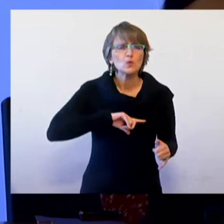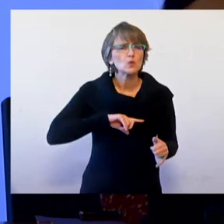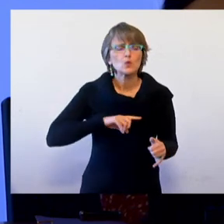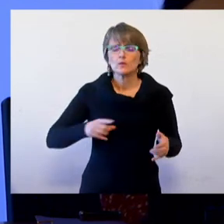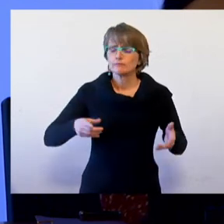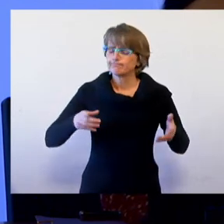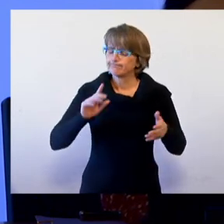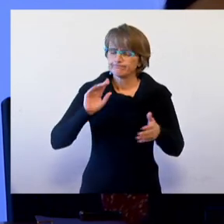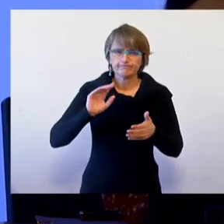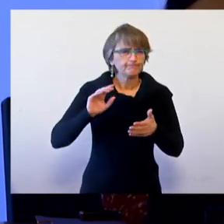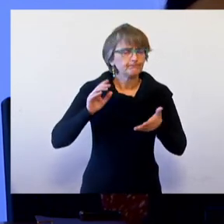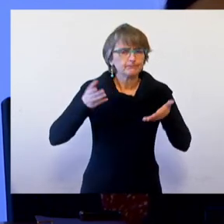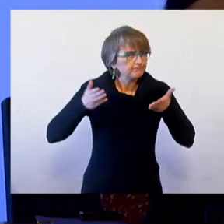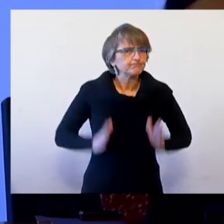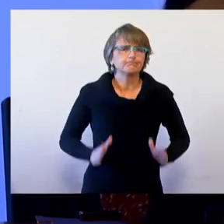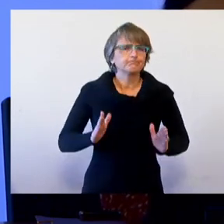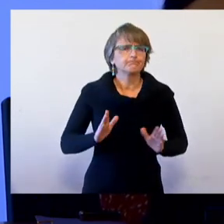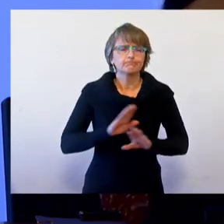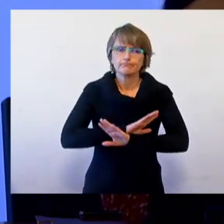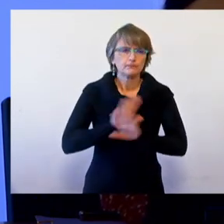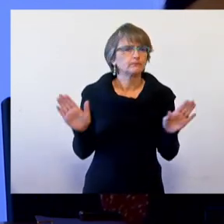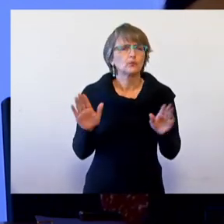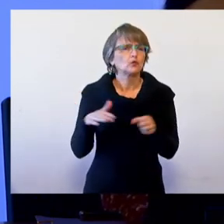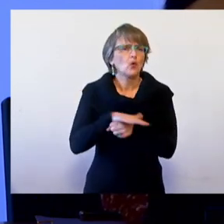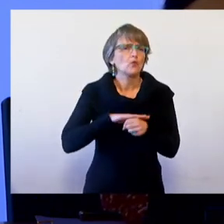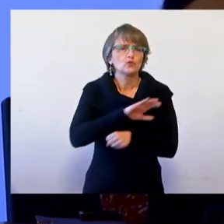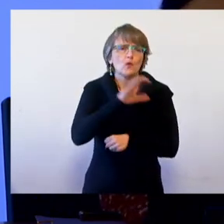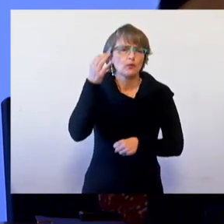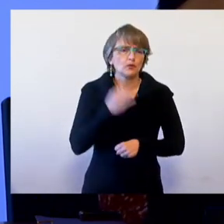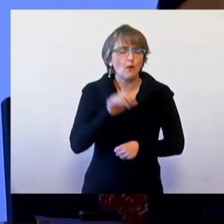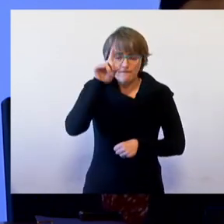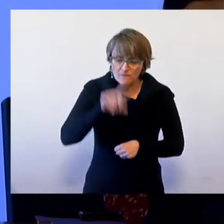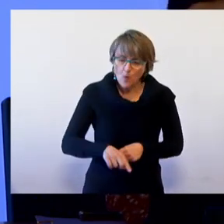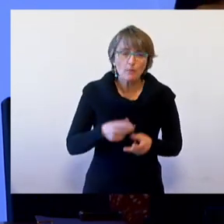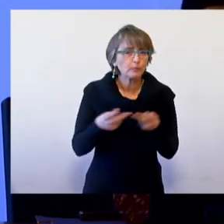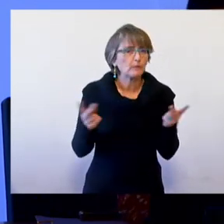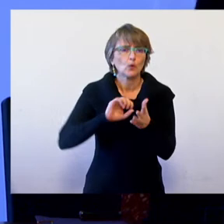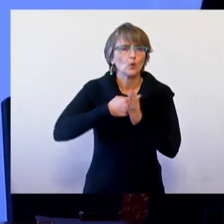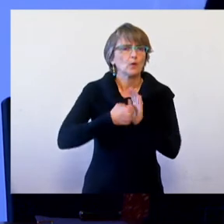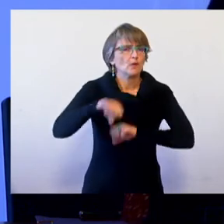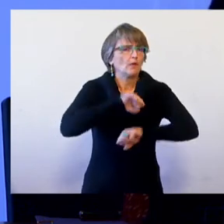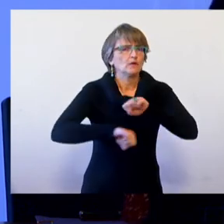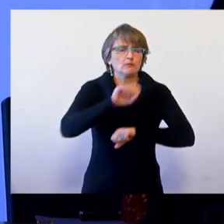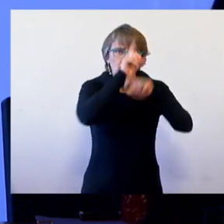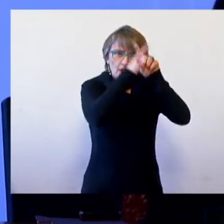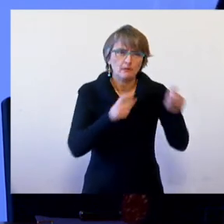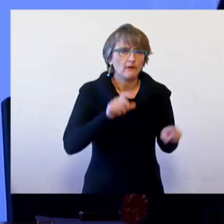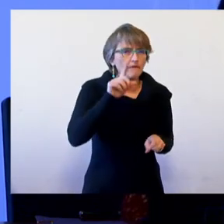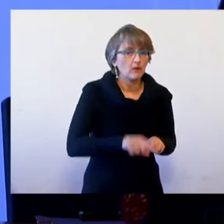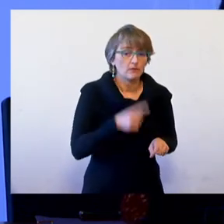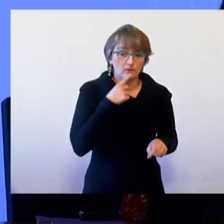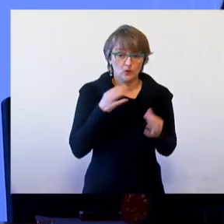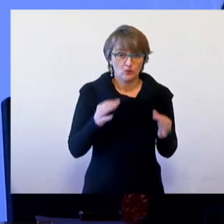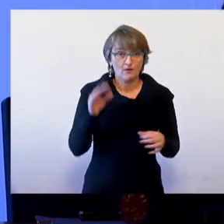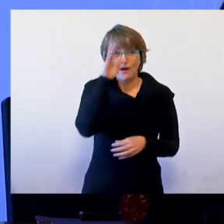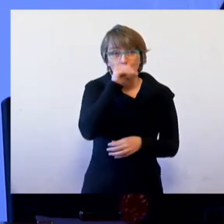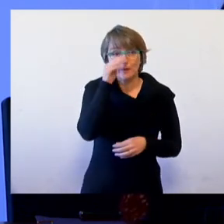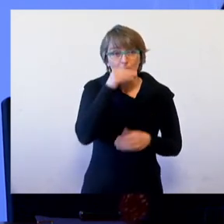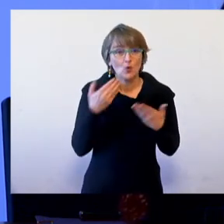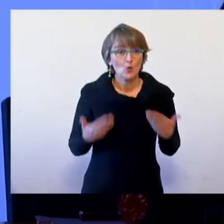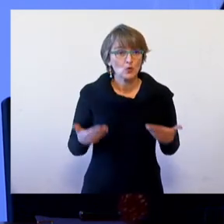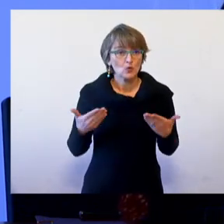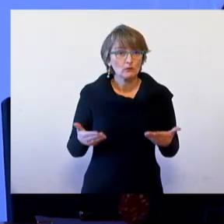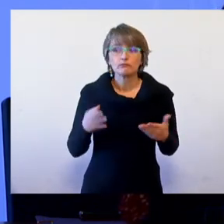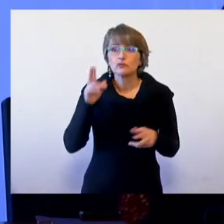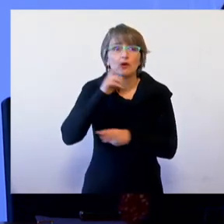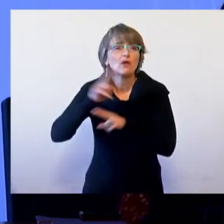respectée. Et je pense que tout le conseil municipal ici soutient. Donc là, il y a une réunion cet après-midi à nouveau, indépendamment de l'article